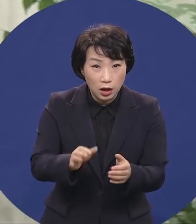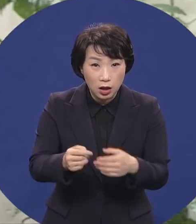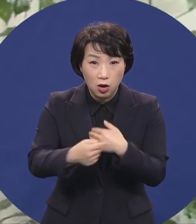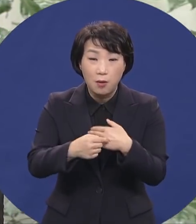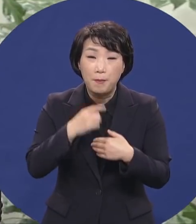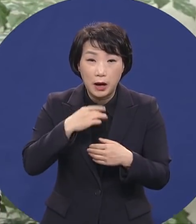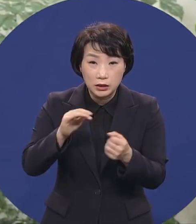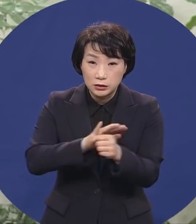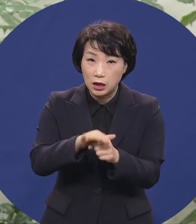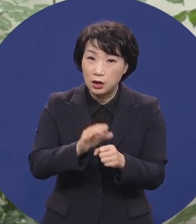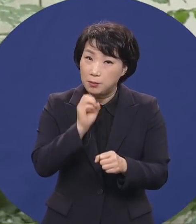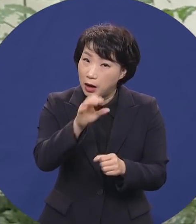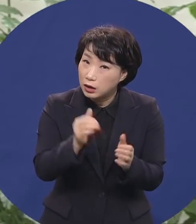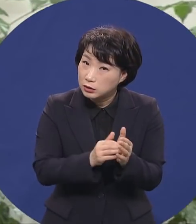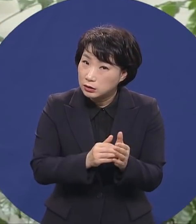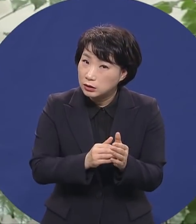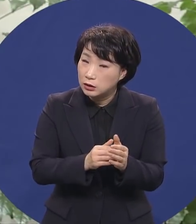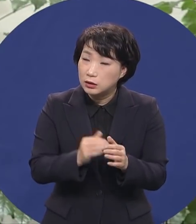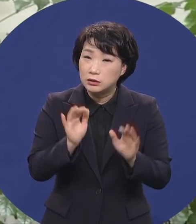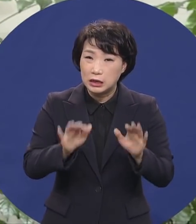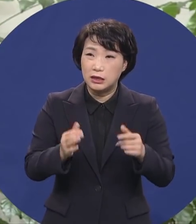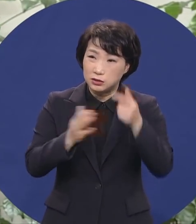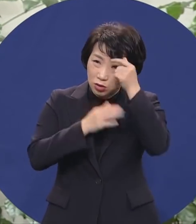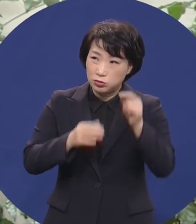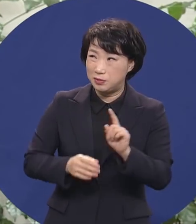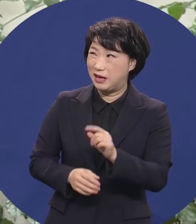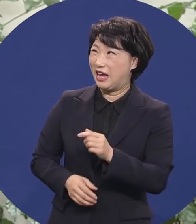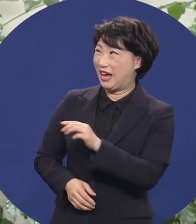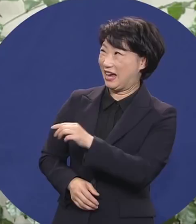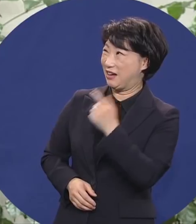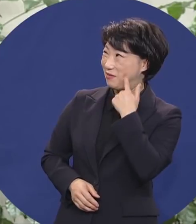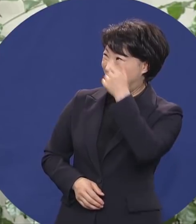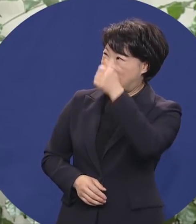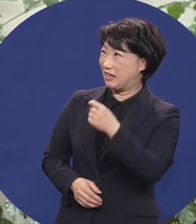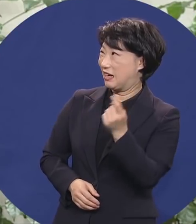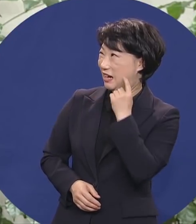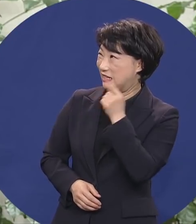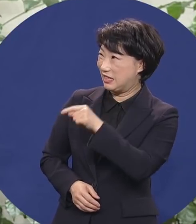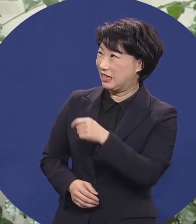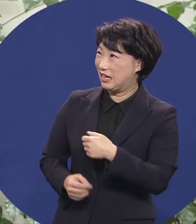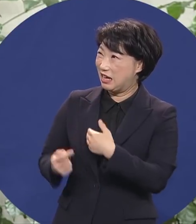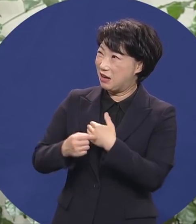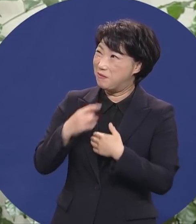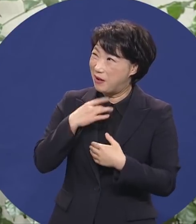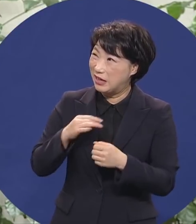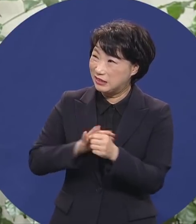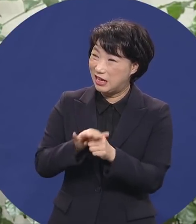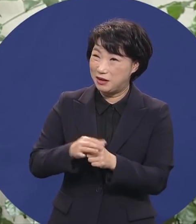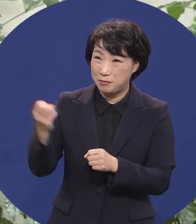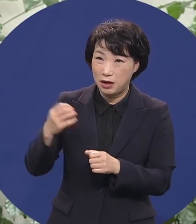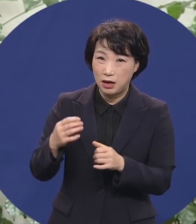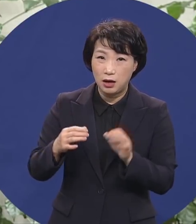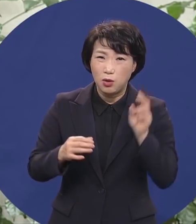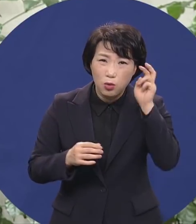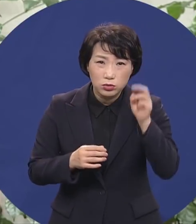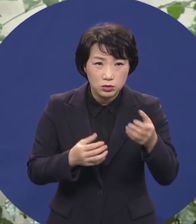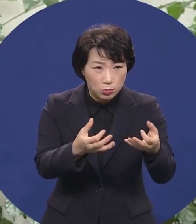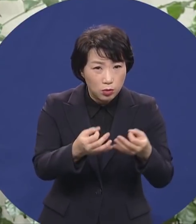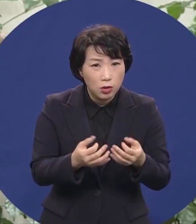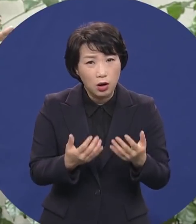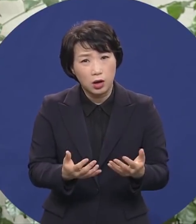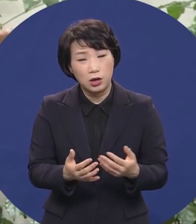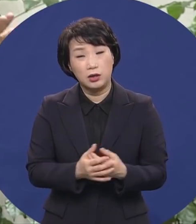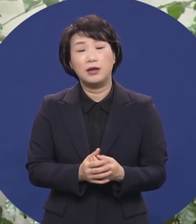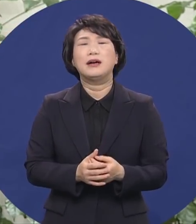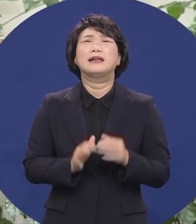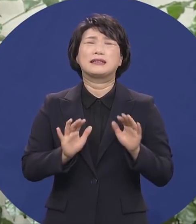사랑하는 거 아니야? 성도들이 목사님은 위선자야 말로만 사랑해 혹시 이러지 않을까?